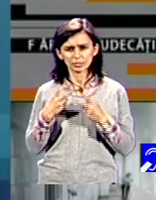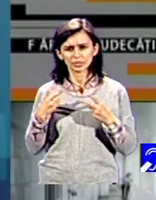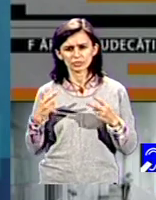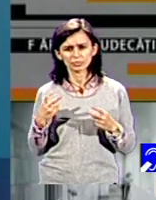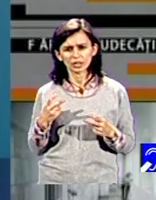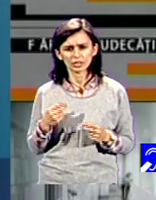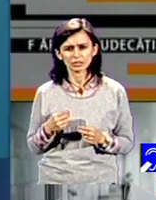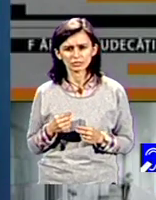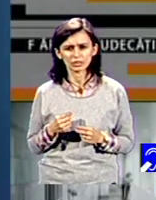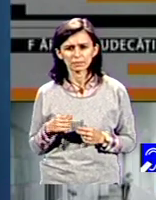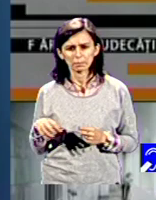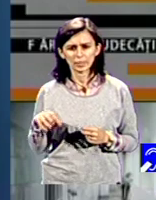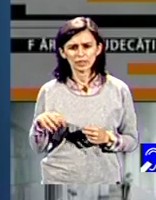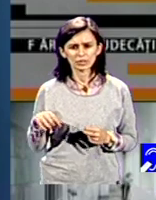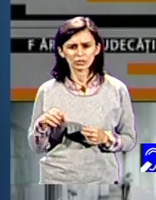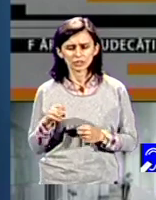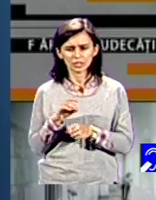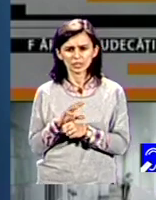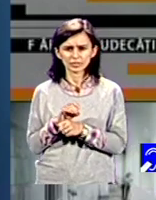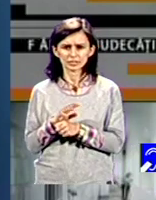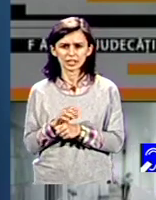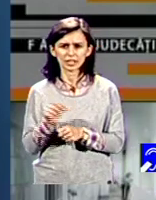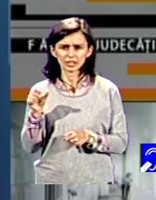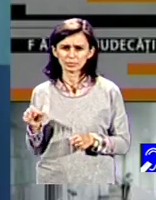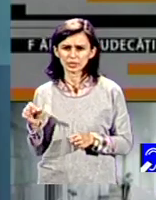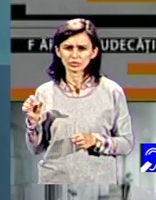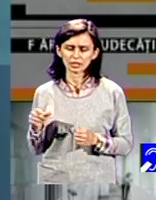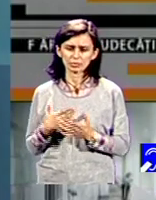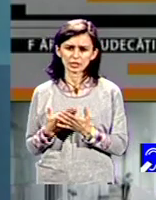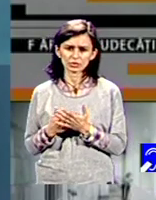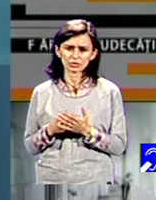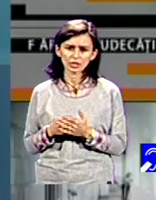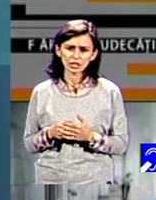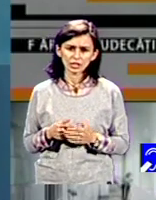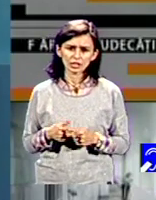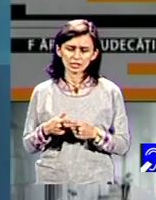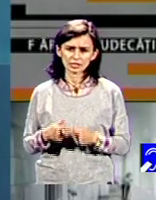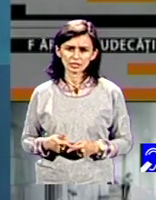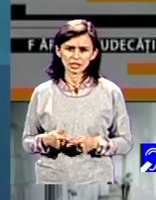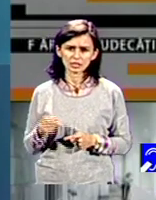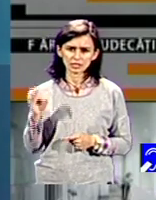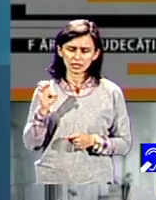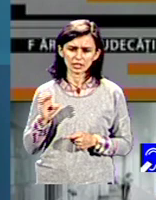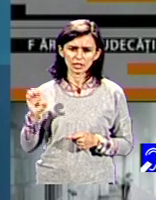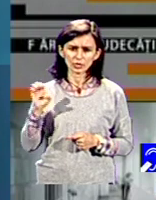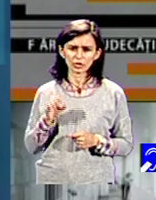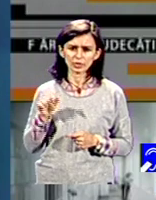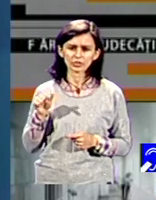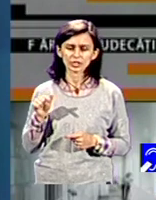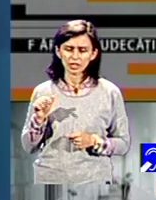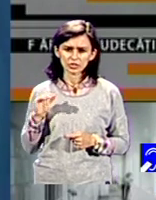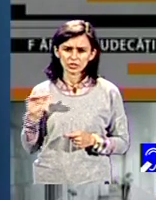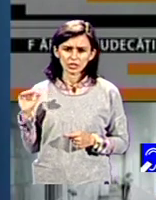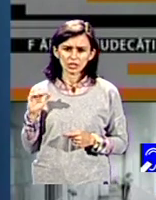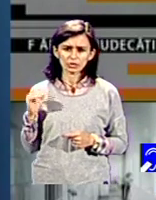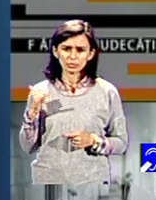pentru trafic cu sexual din Europa ori mare parte din acești din ori provine tocmai din tren din aceste